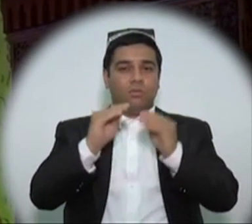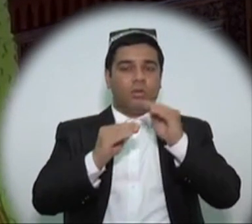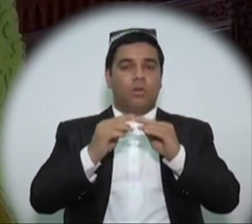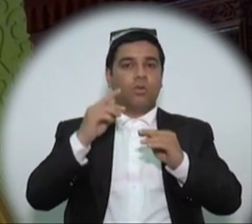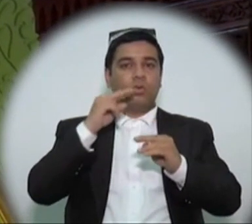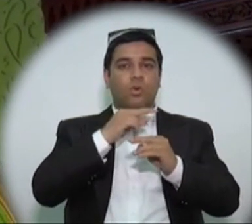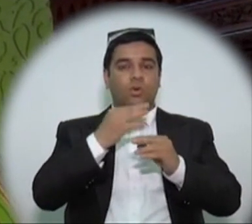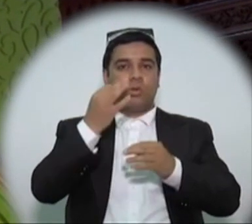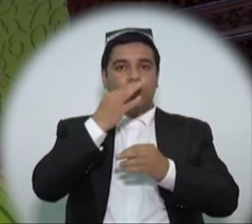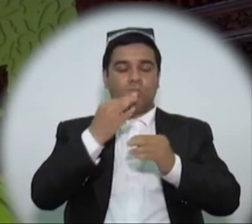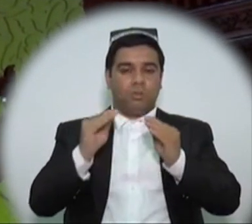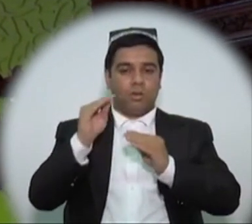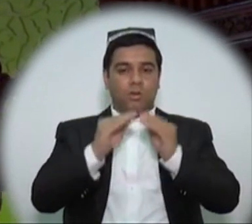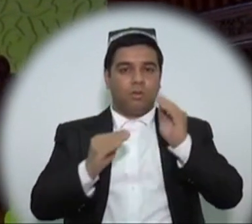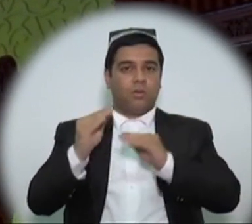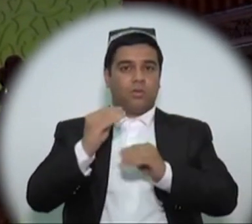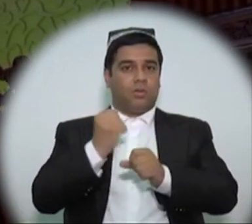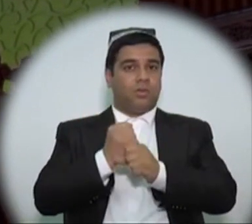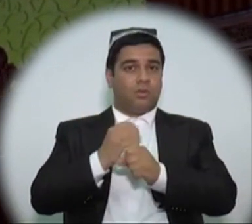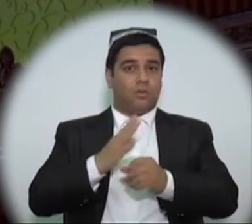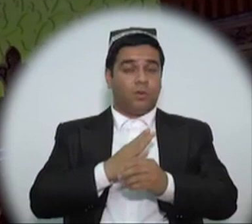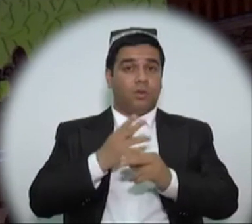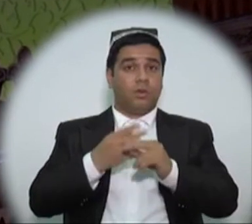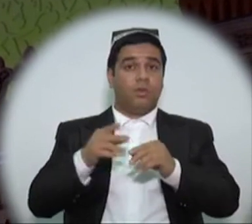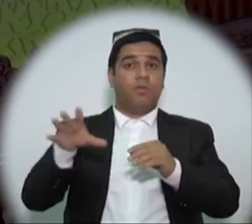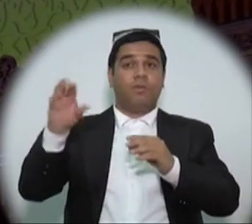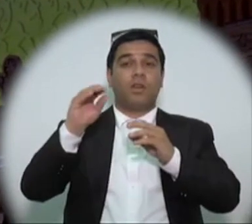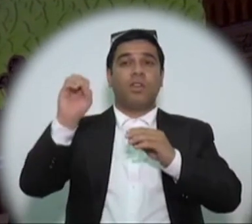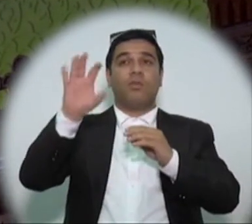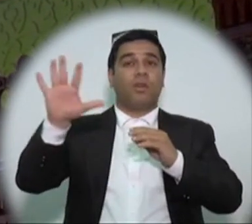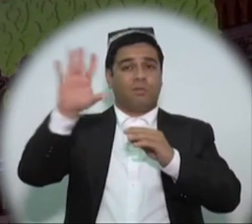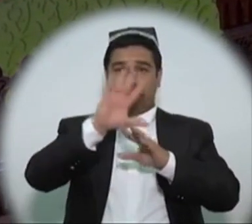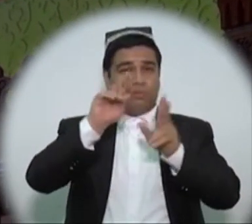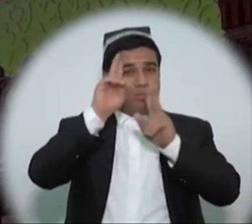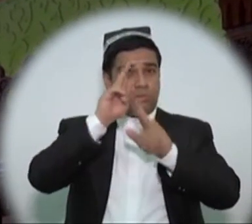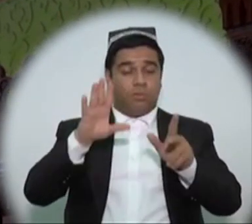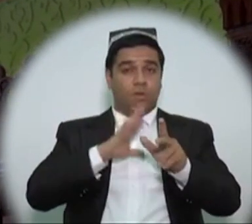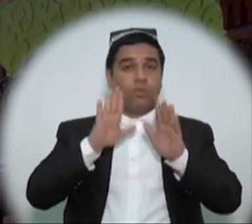dorilar tayyorlashni yo'lga qo'yishdi. Olam hali uxlayotdi, bunaqa narsadan xabari yo'q.